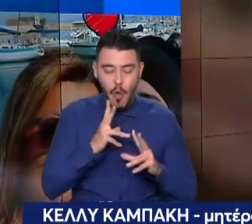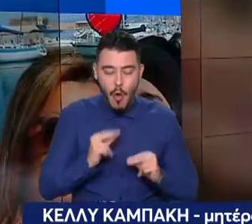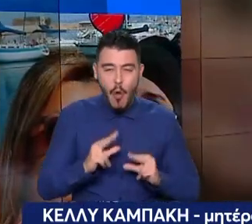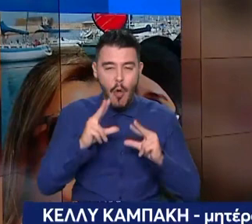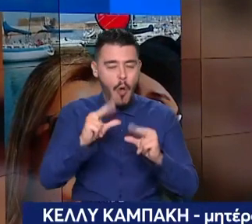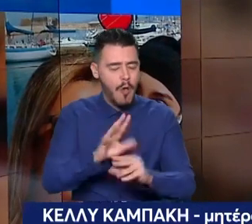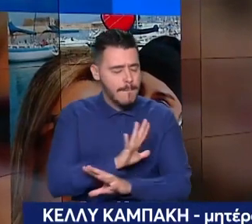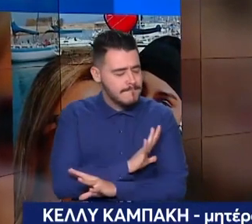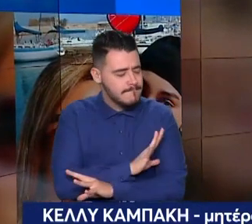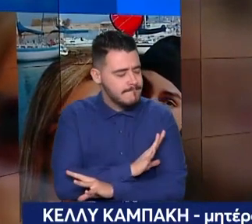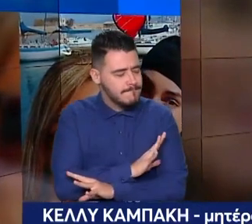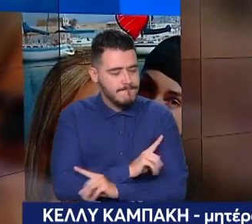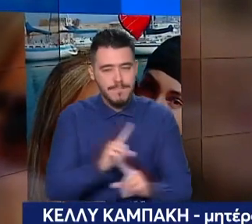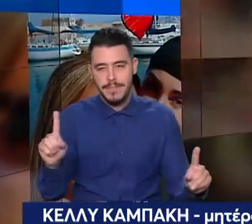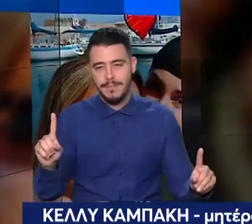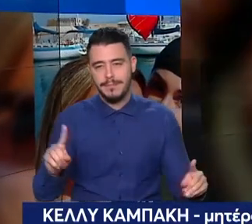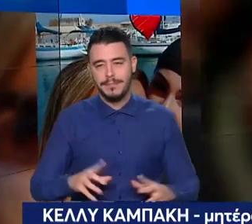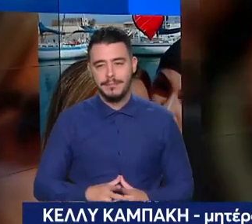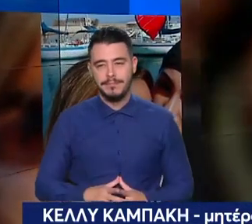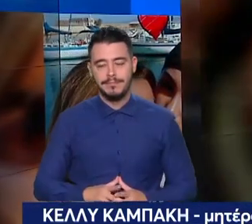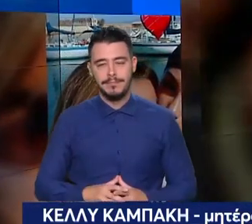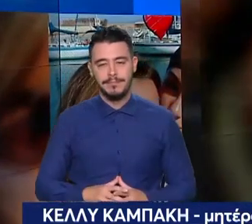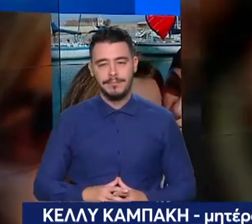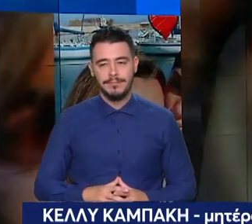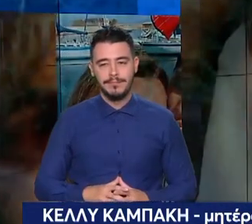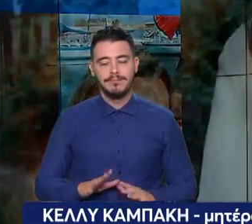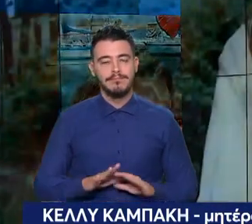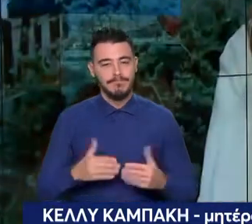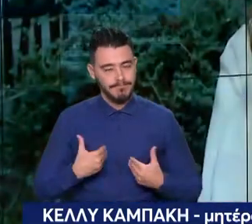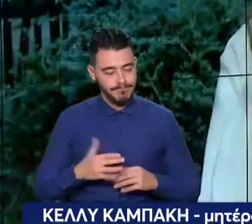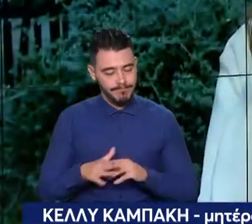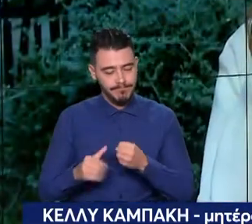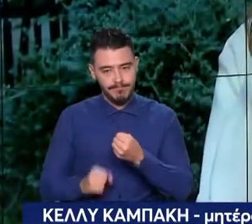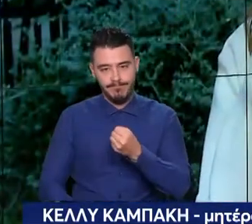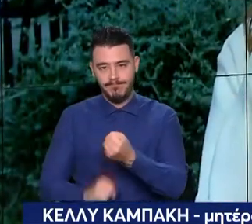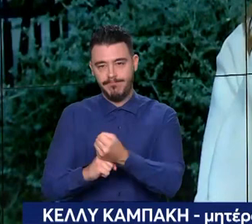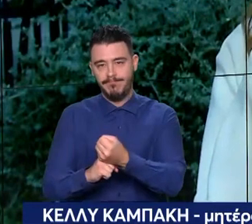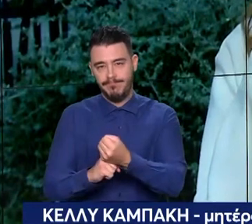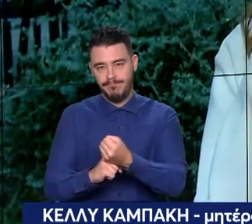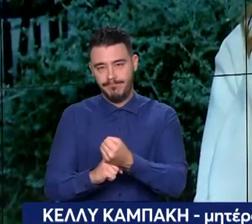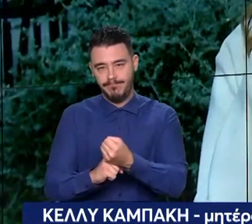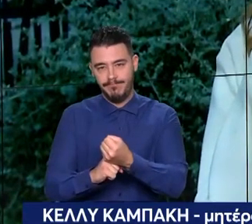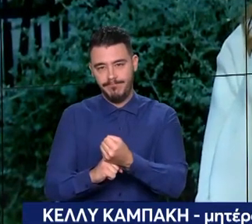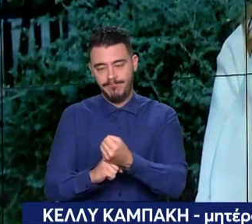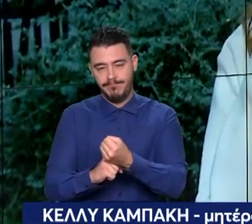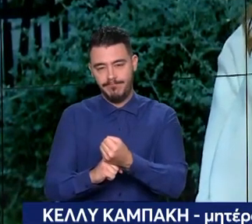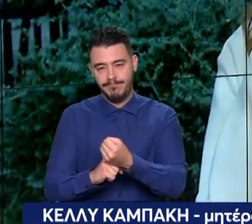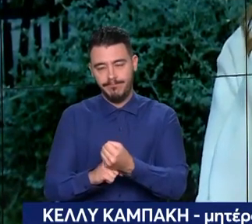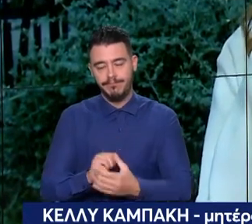ρωτήσω, πραγματικά το λέω με απόλυτη συμπόνια και συμπαράσταση. Και κύριε